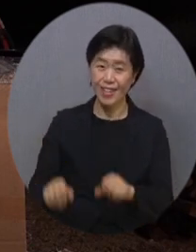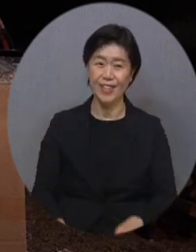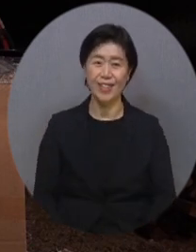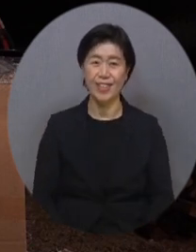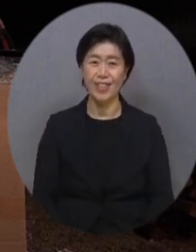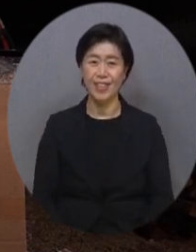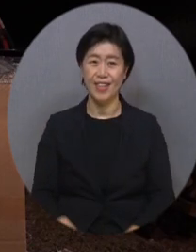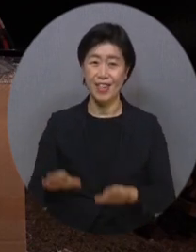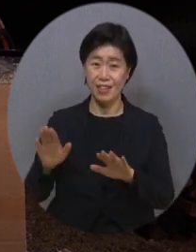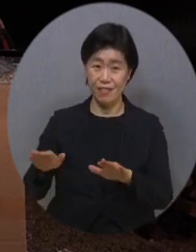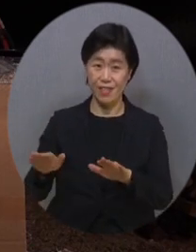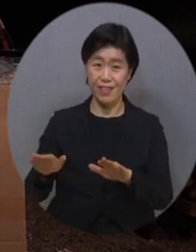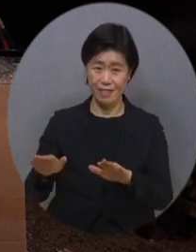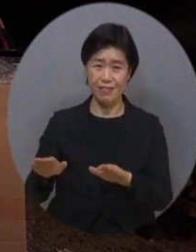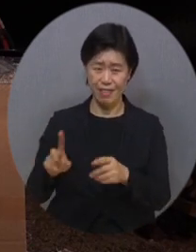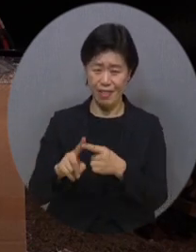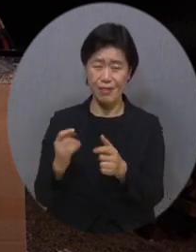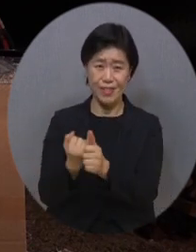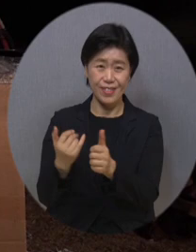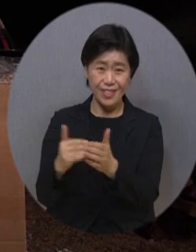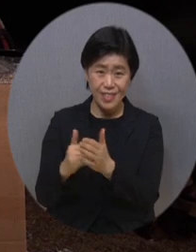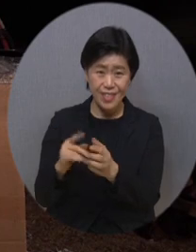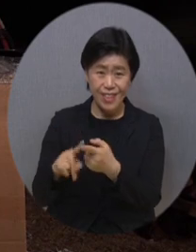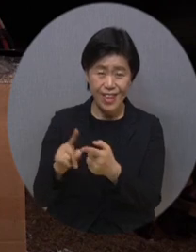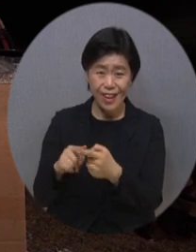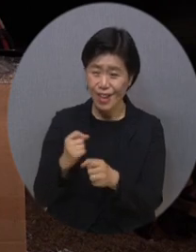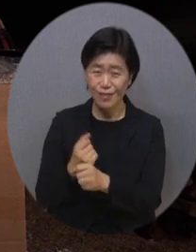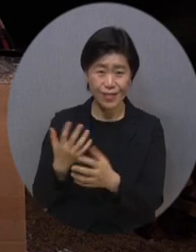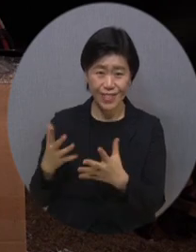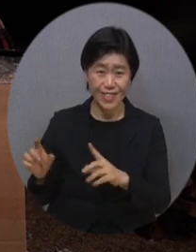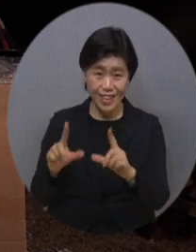영수님 이번 생은 그냥 버린 거예요.